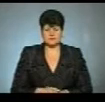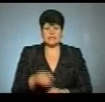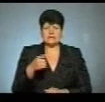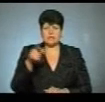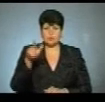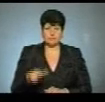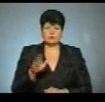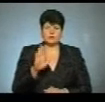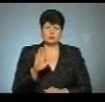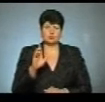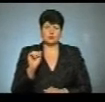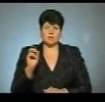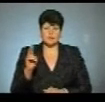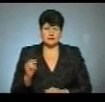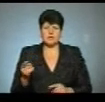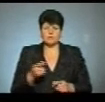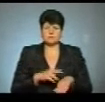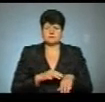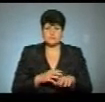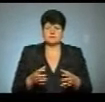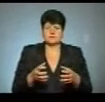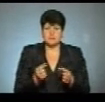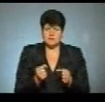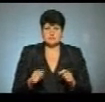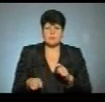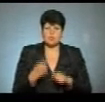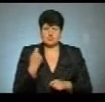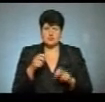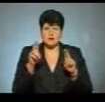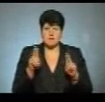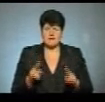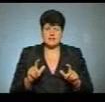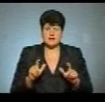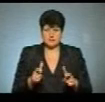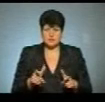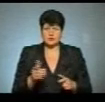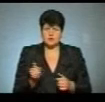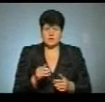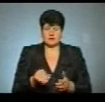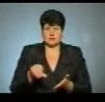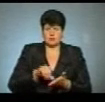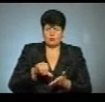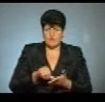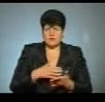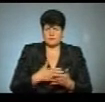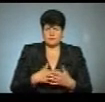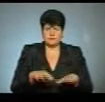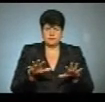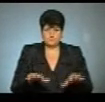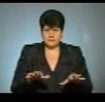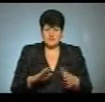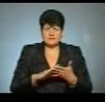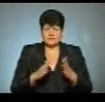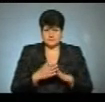Тернополянин Володимир Букатка, якого патрульні затримали за порушення правил карантину та перебування в громадському місті в стані алкогольного